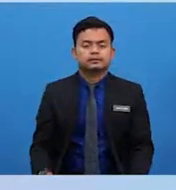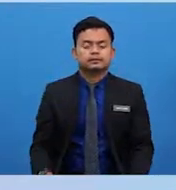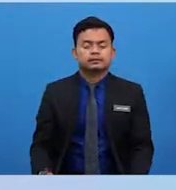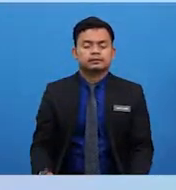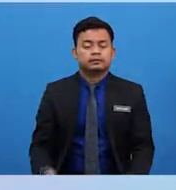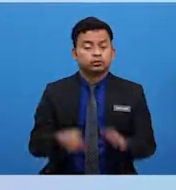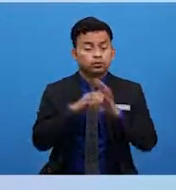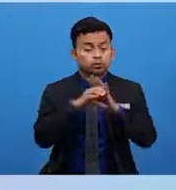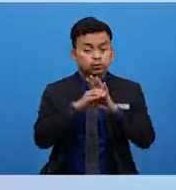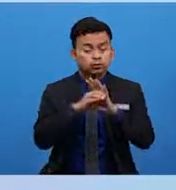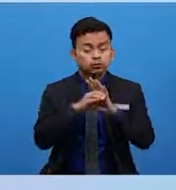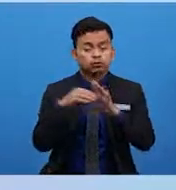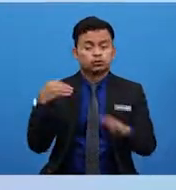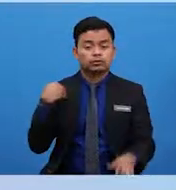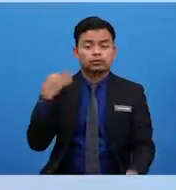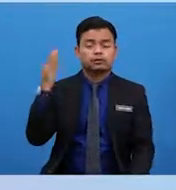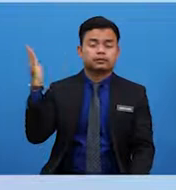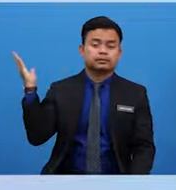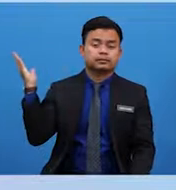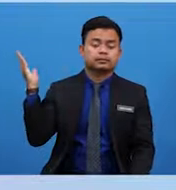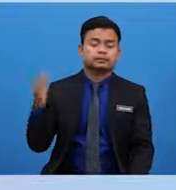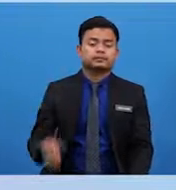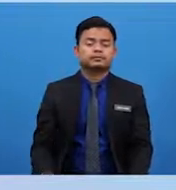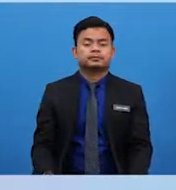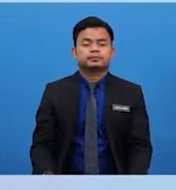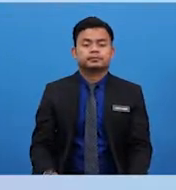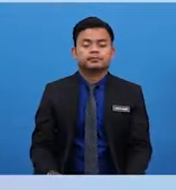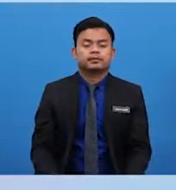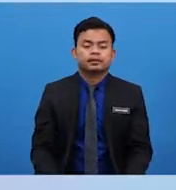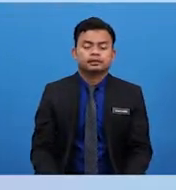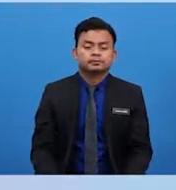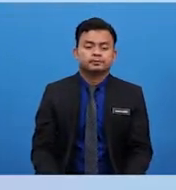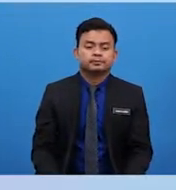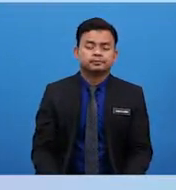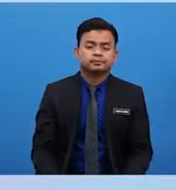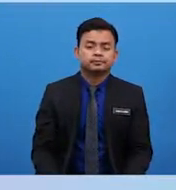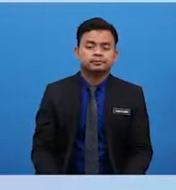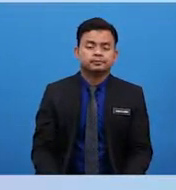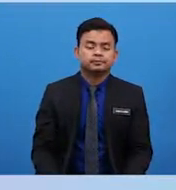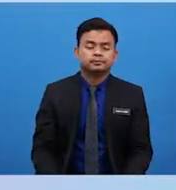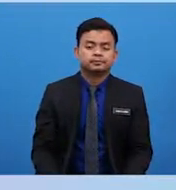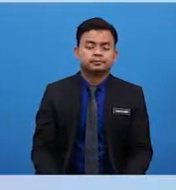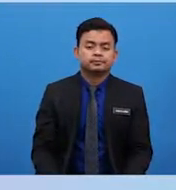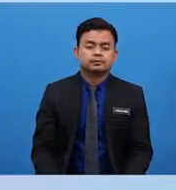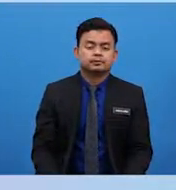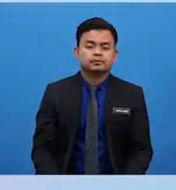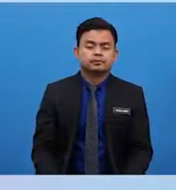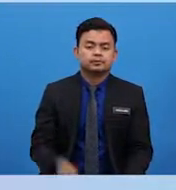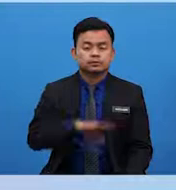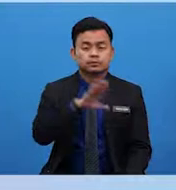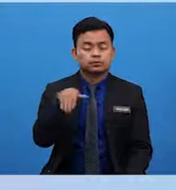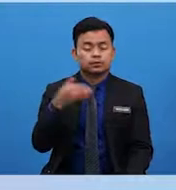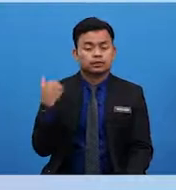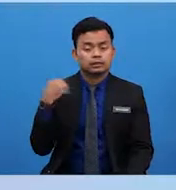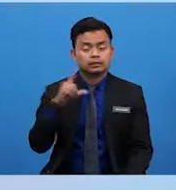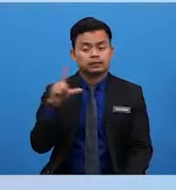komposisi yang tergolong dalam aspek former interpretasi kandungan yang memberi makna dan konteks baju